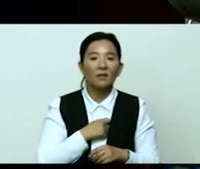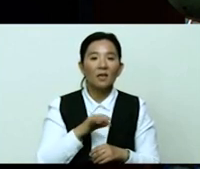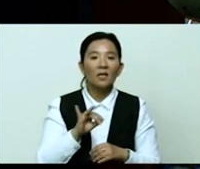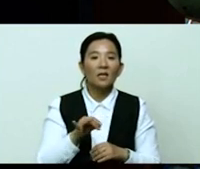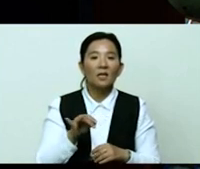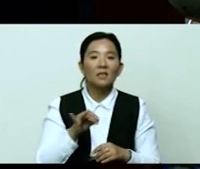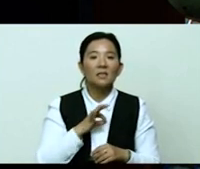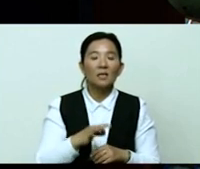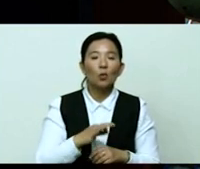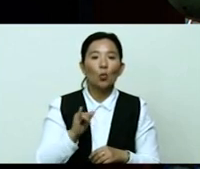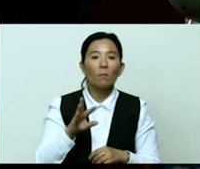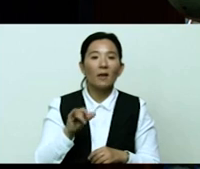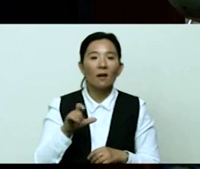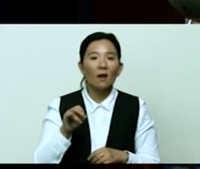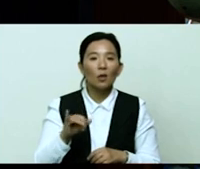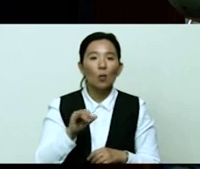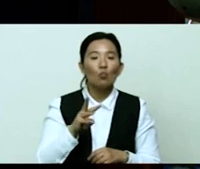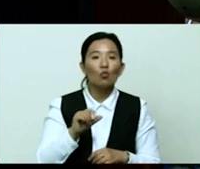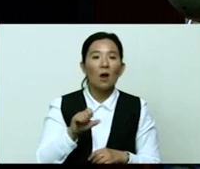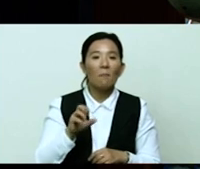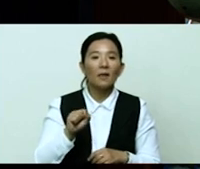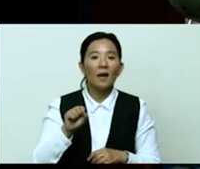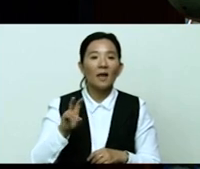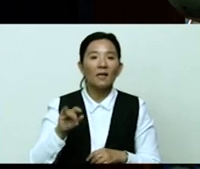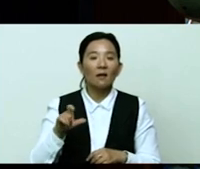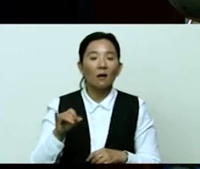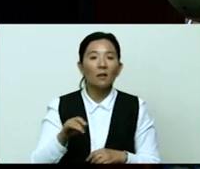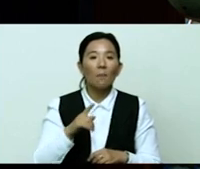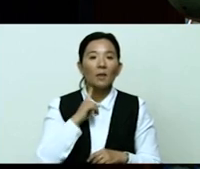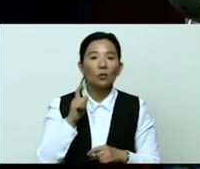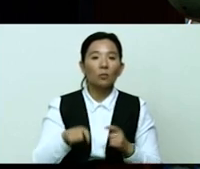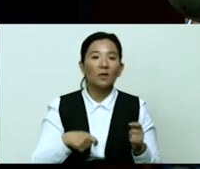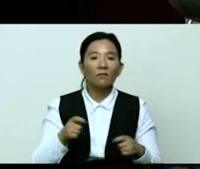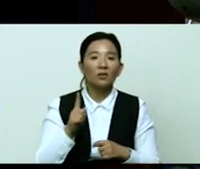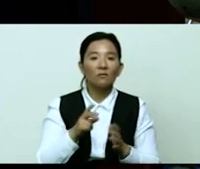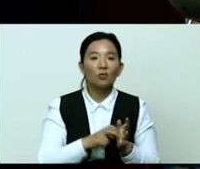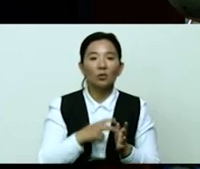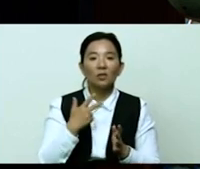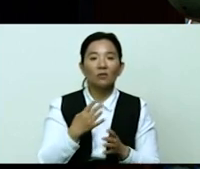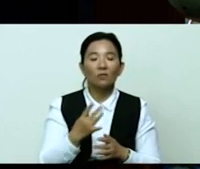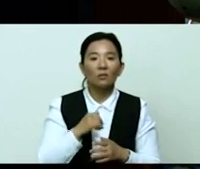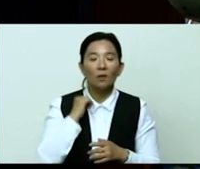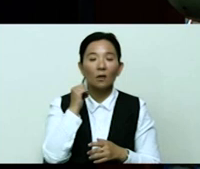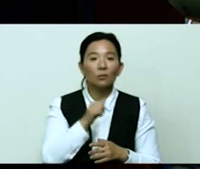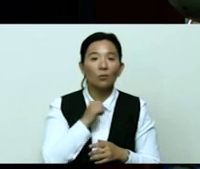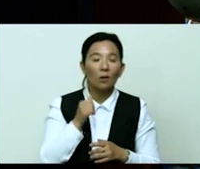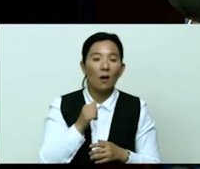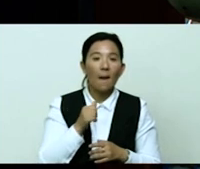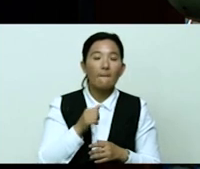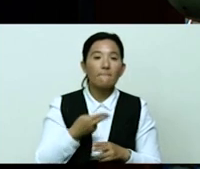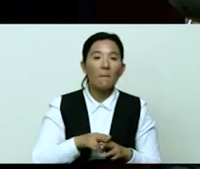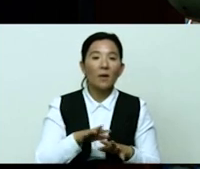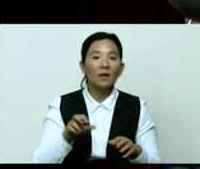И сын Умархана Мухаммад Алихан, молодой правитель, в 1834 году